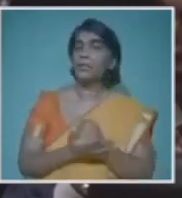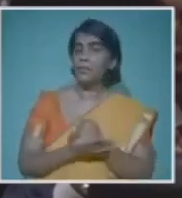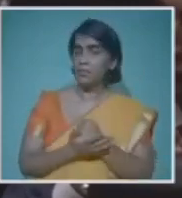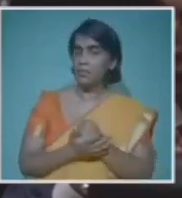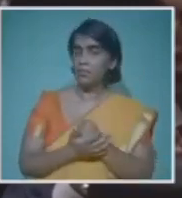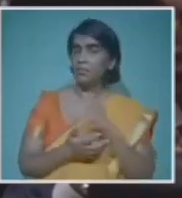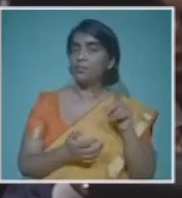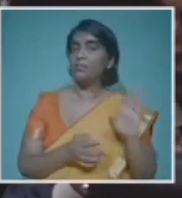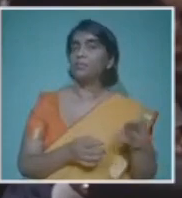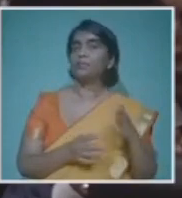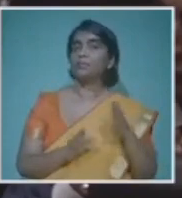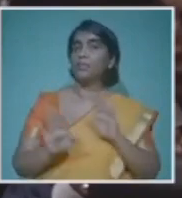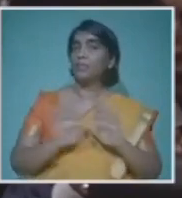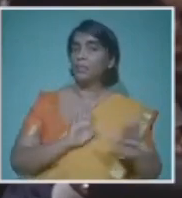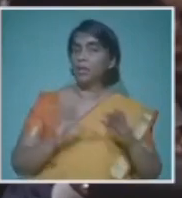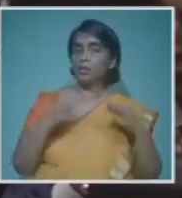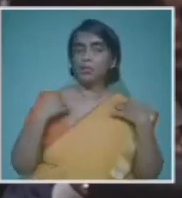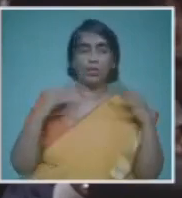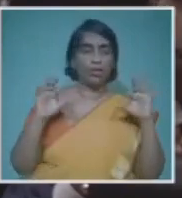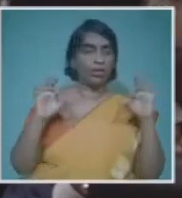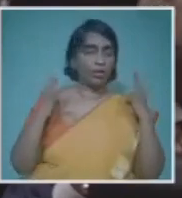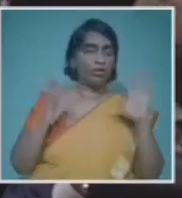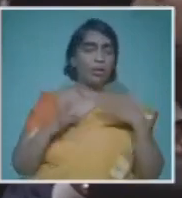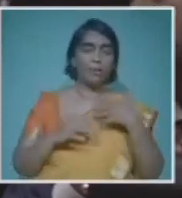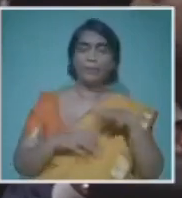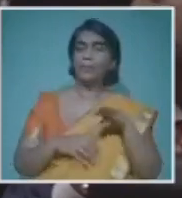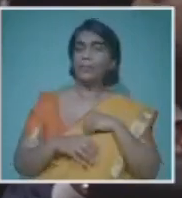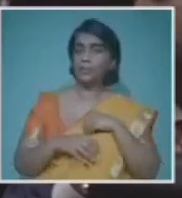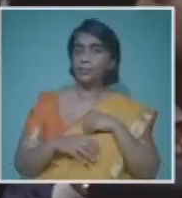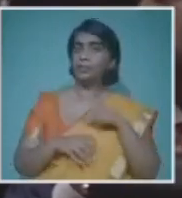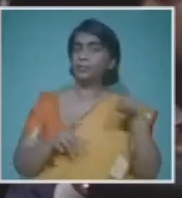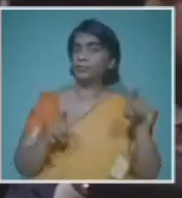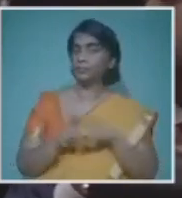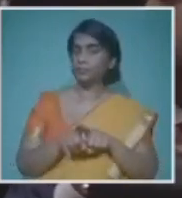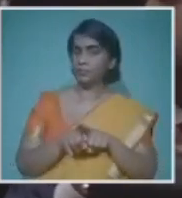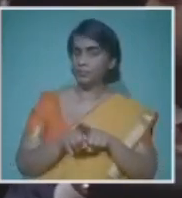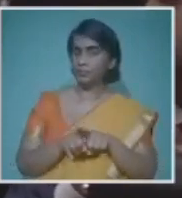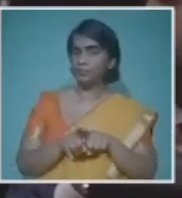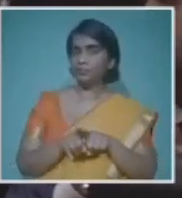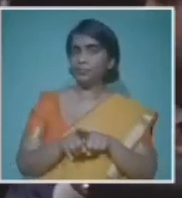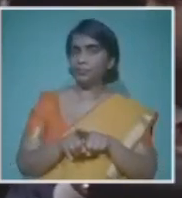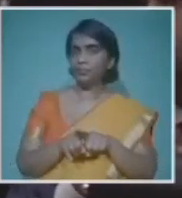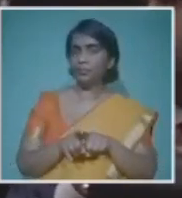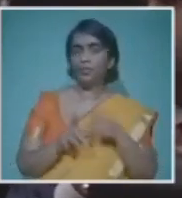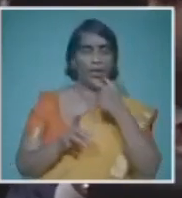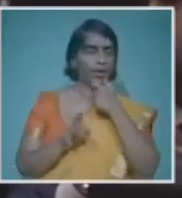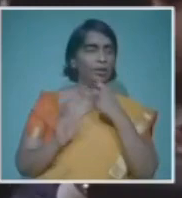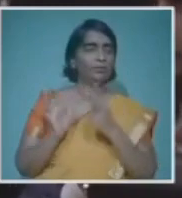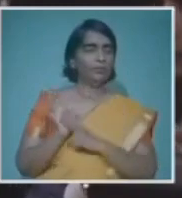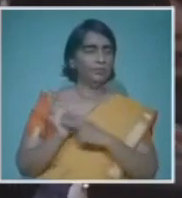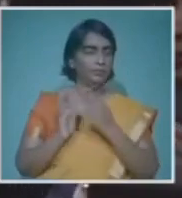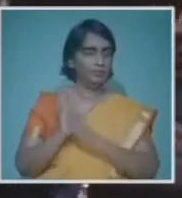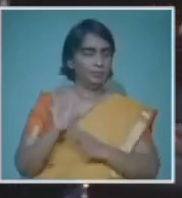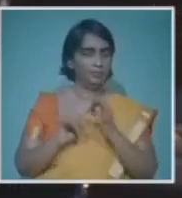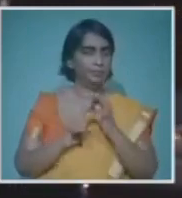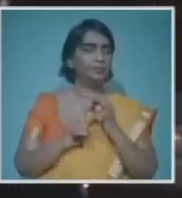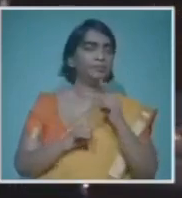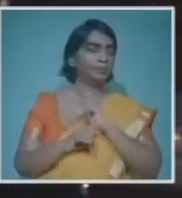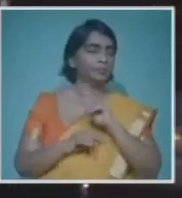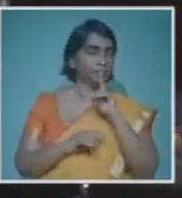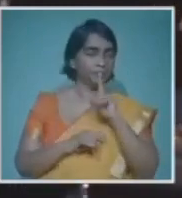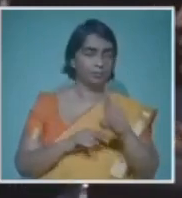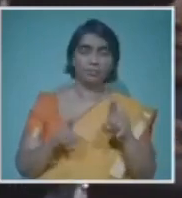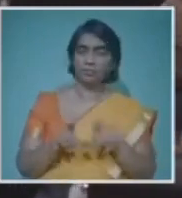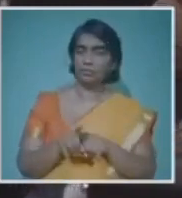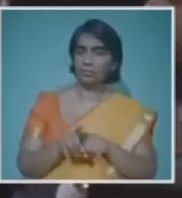තිබෙන පරිපාලනීය දුර්වලකමේ කියන එක පිළිගන්නවා. ඒ වගේම විමල් වීරවංශ මහත්මයා කරු මන්ත්‍රීතුමා කෝ